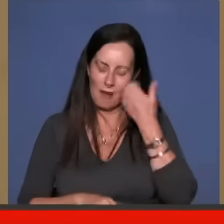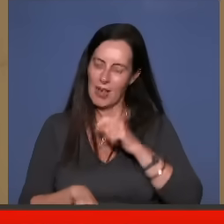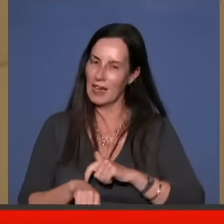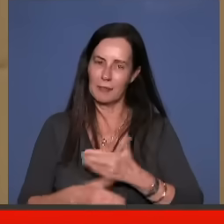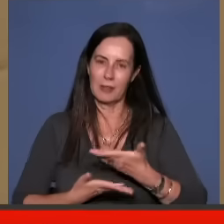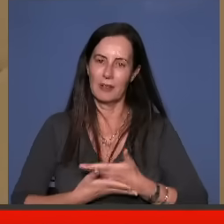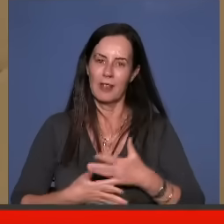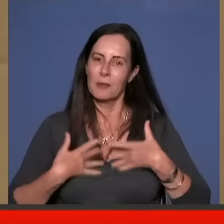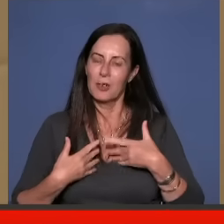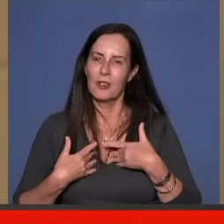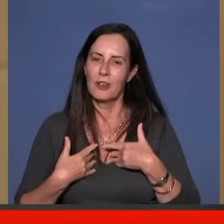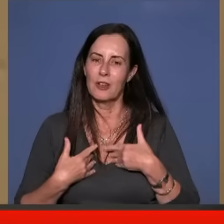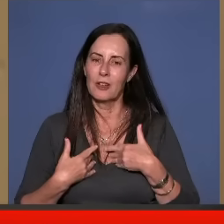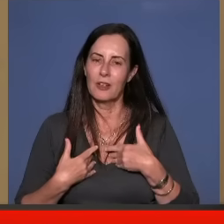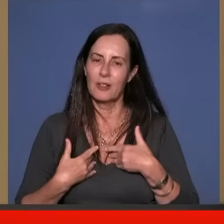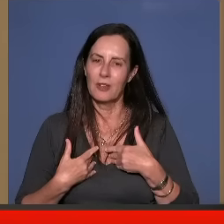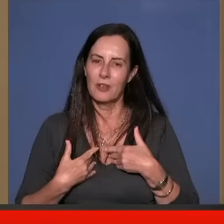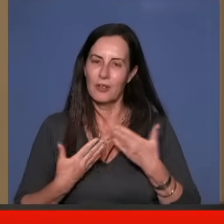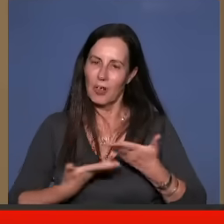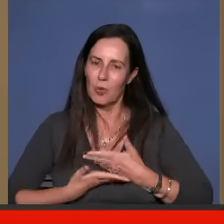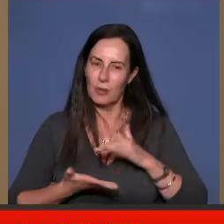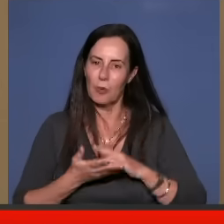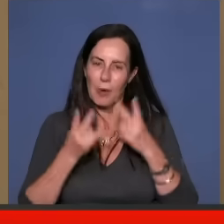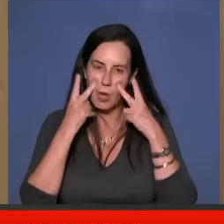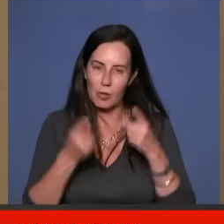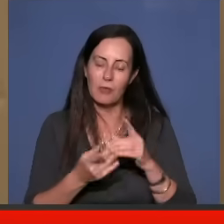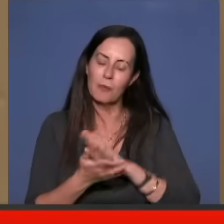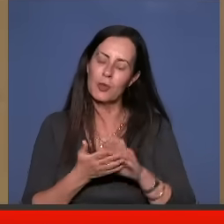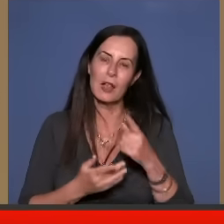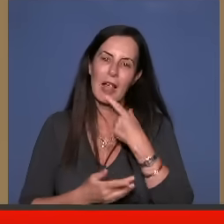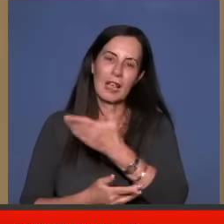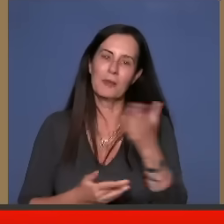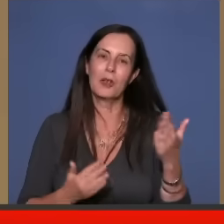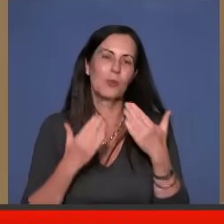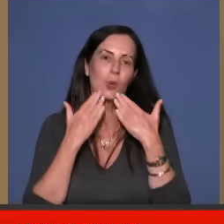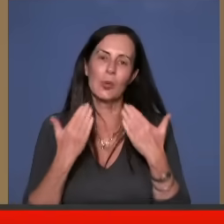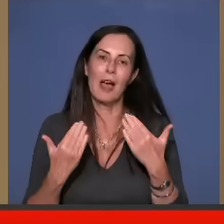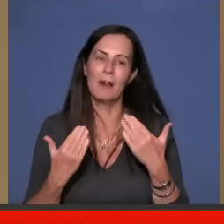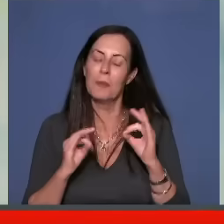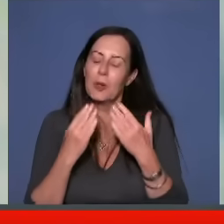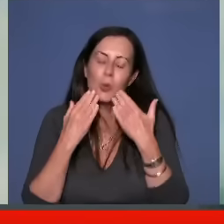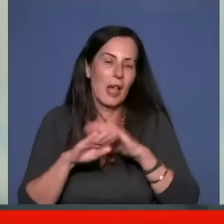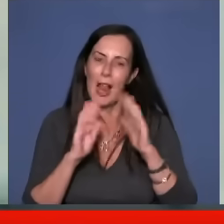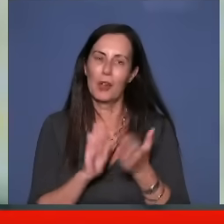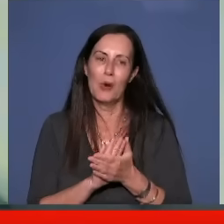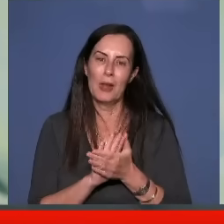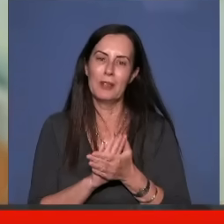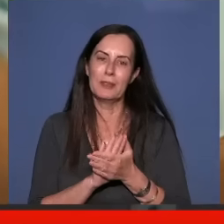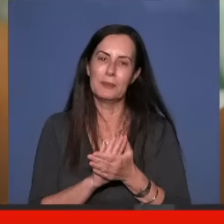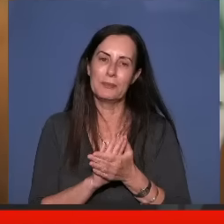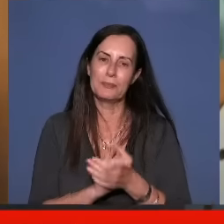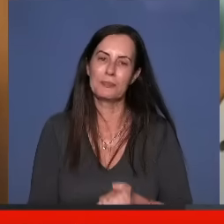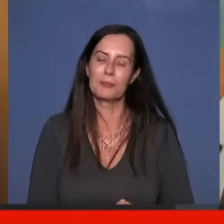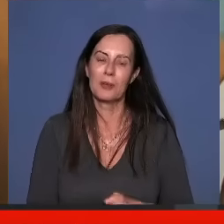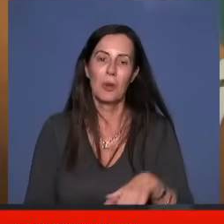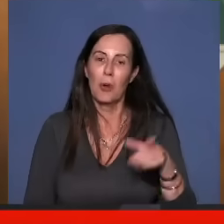אני שמח שיצא לי את המקום, נתנו לי את המקום לראות אתכם ולומר לכם פשוט תודה. באמת תודה על הכל, כאילו. שוהם